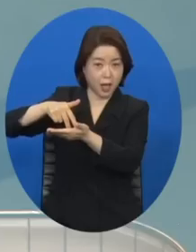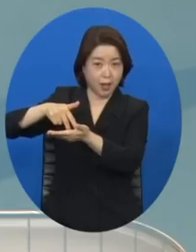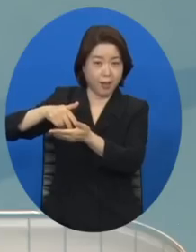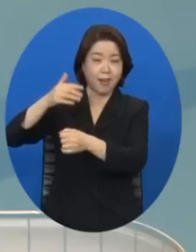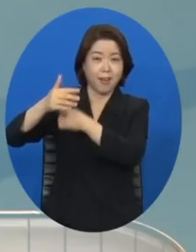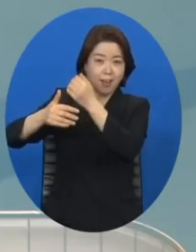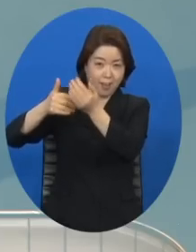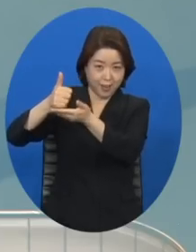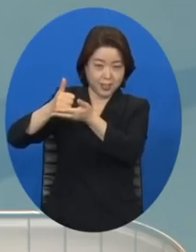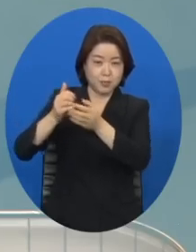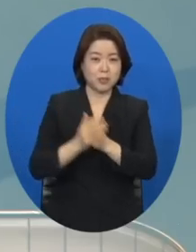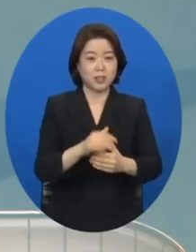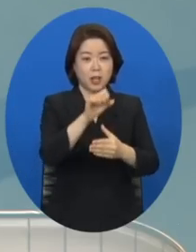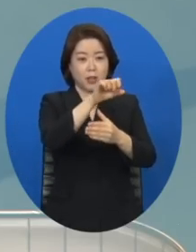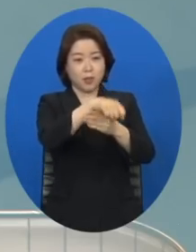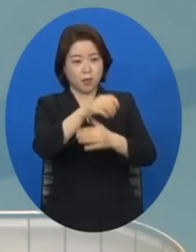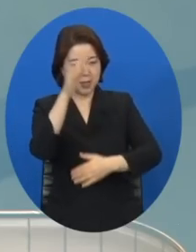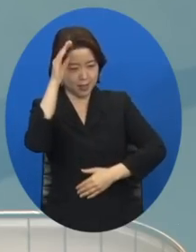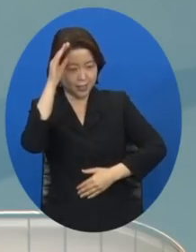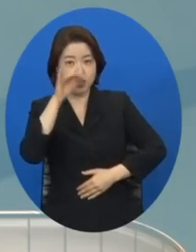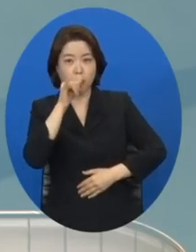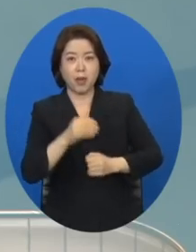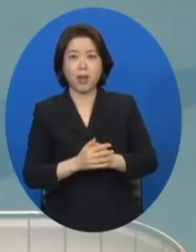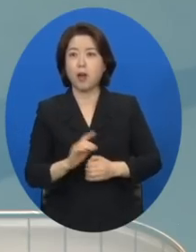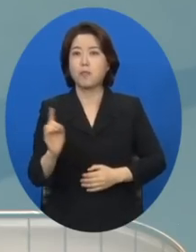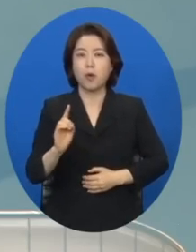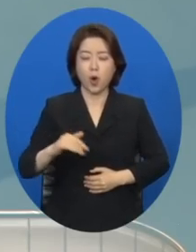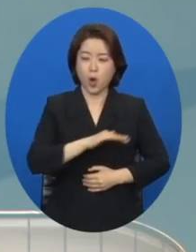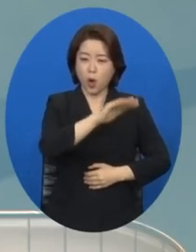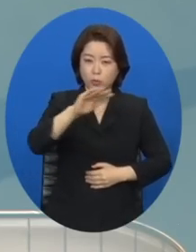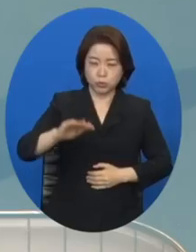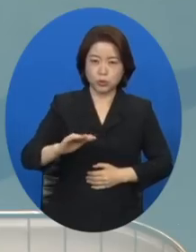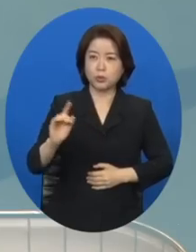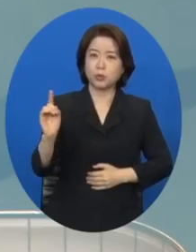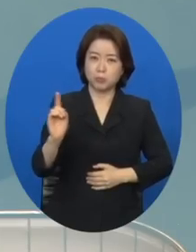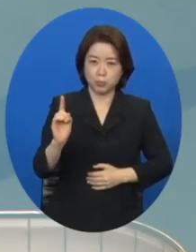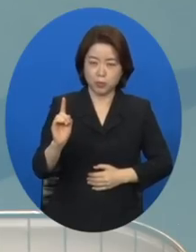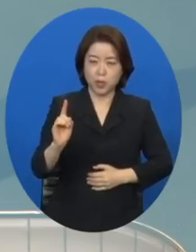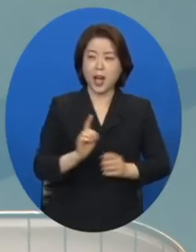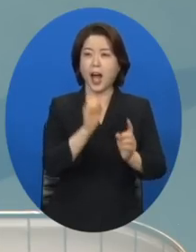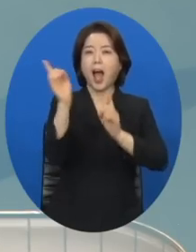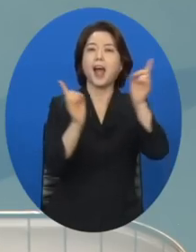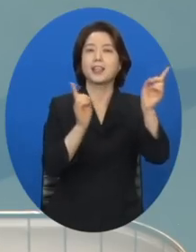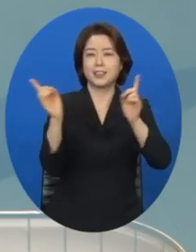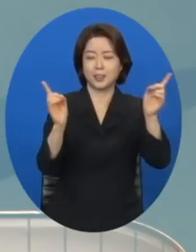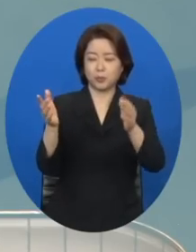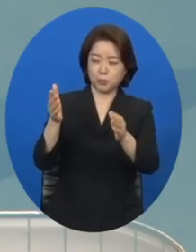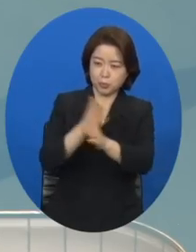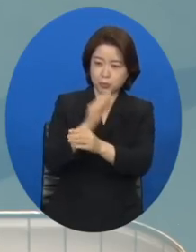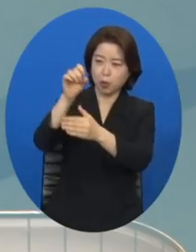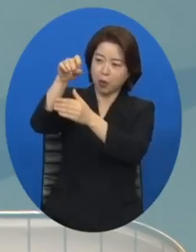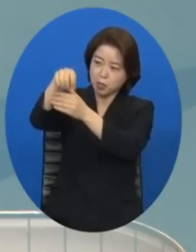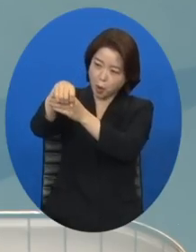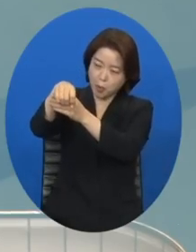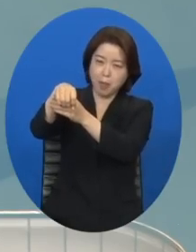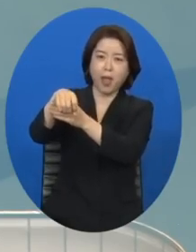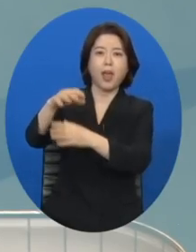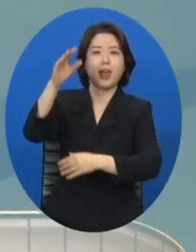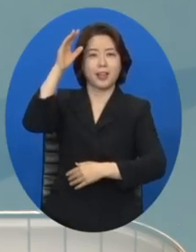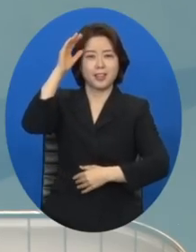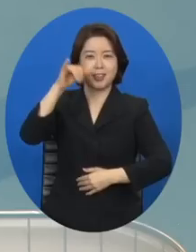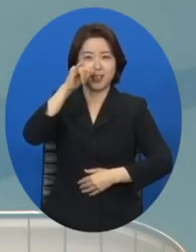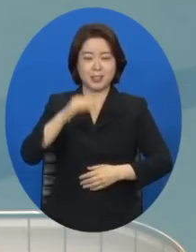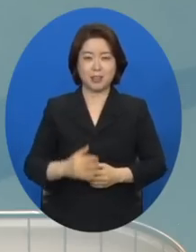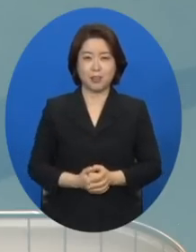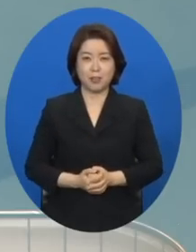하나님은 열매를 기대하시죠 우리로부터 가지로부터 열매를 기대하시는 겁니다 그래서 오늘 본문에